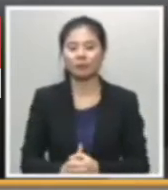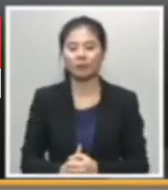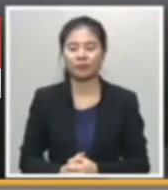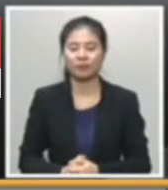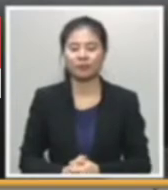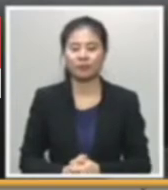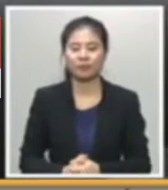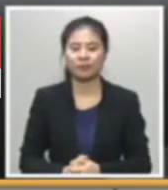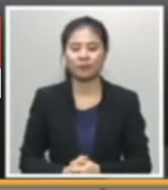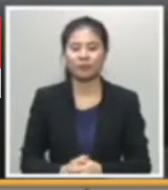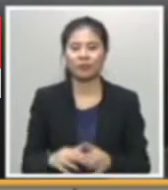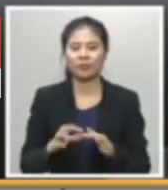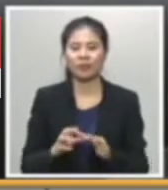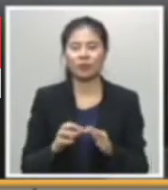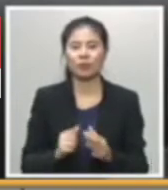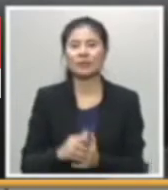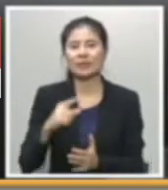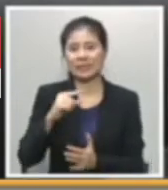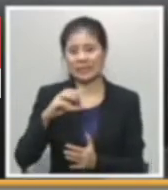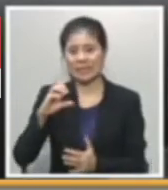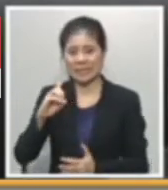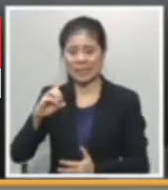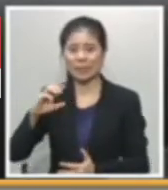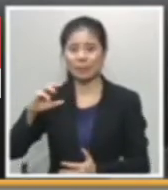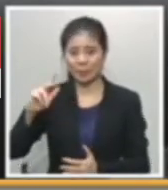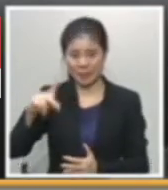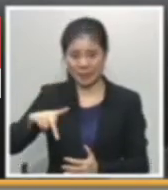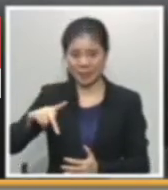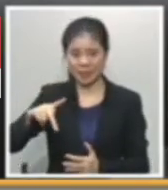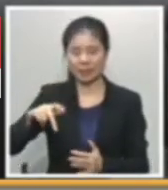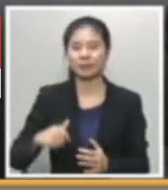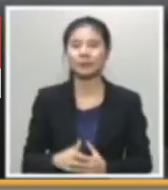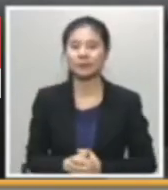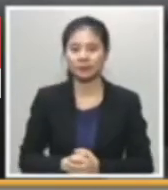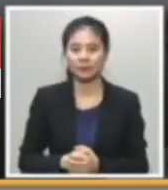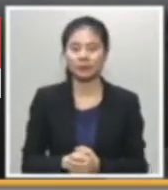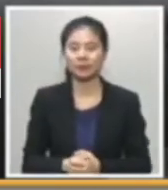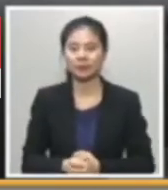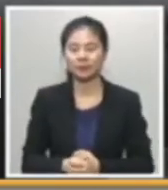ผลิตภัณฑ์มวลชนหรือที่เราพูดกันอยู่เสมอว่าคือ GDP